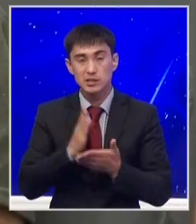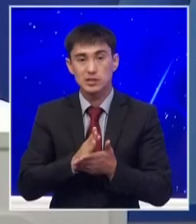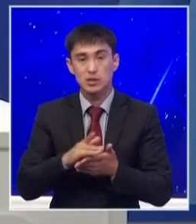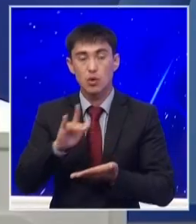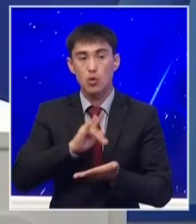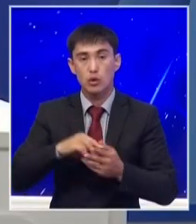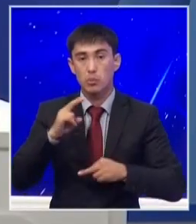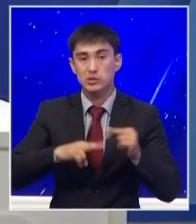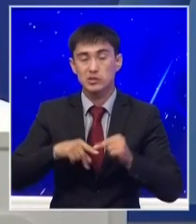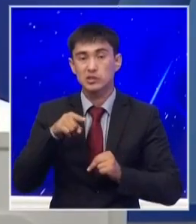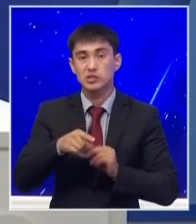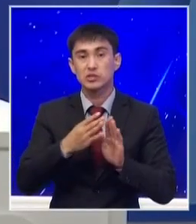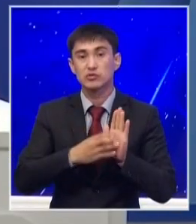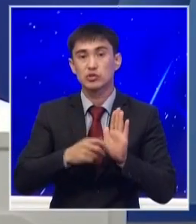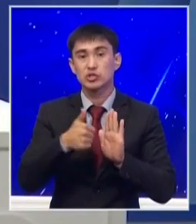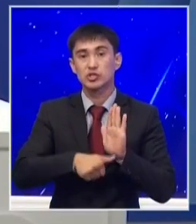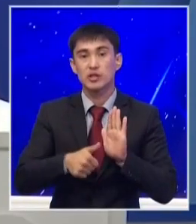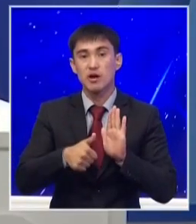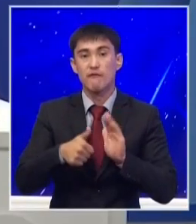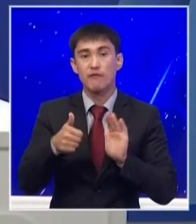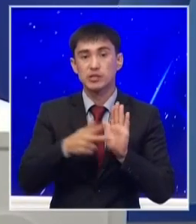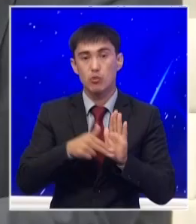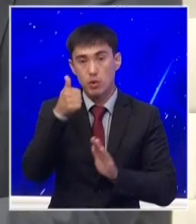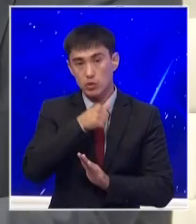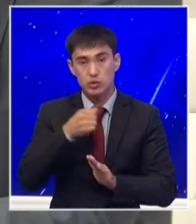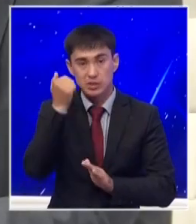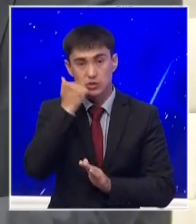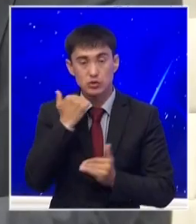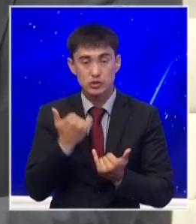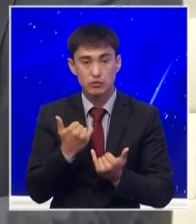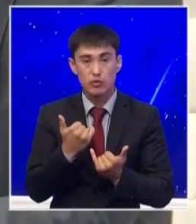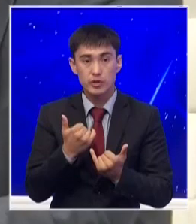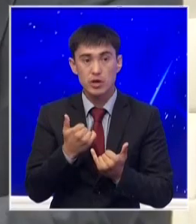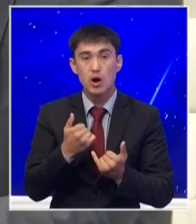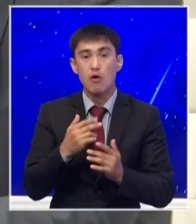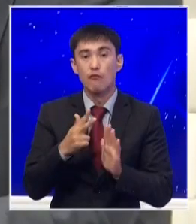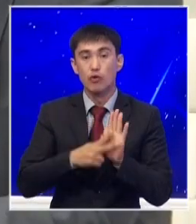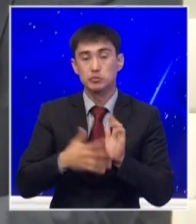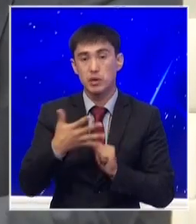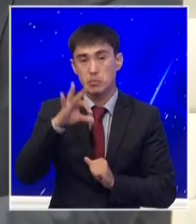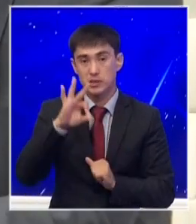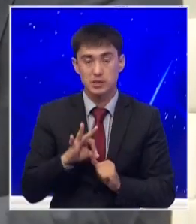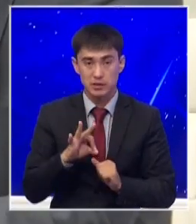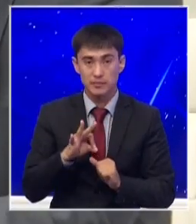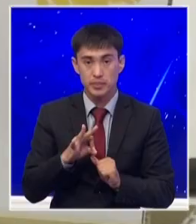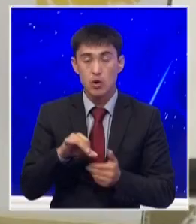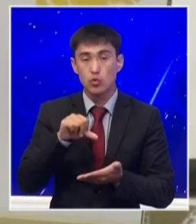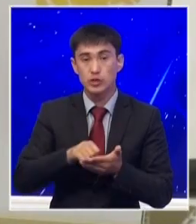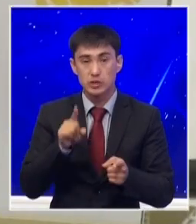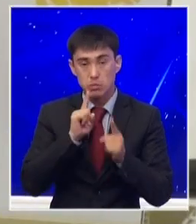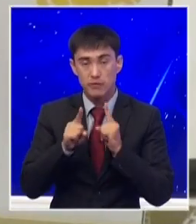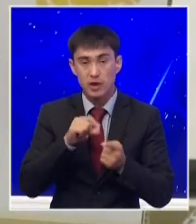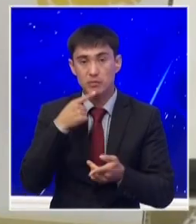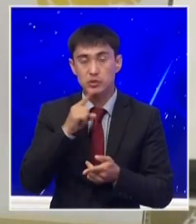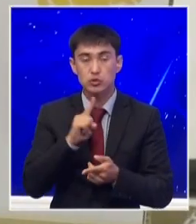города построены в 1968 году. Их износ на сегодня составляет уже 85%. Участники брифинга